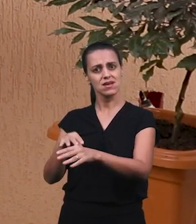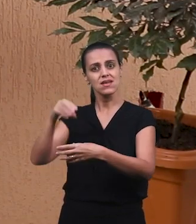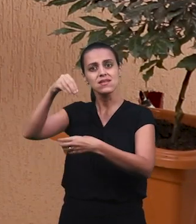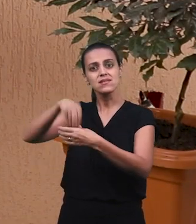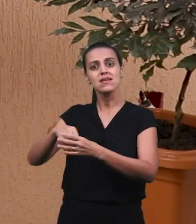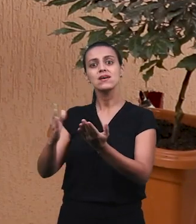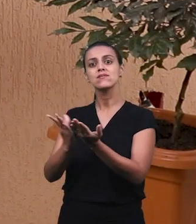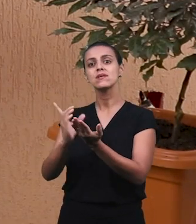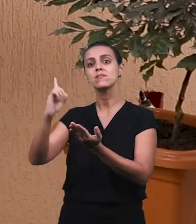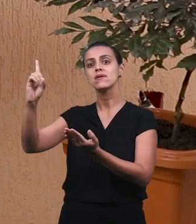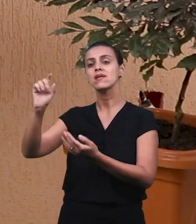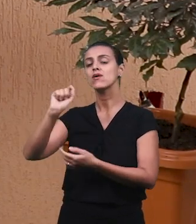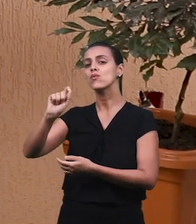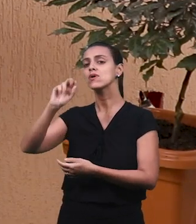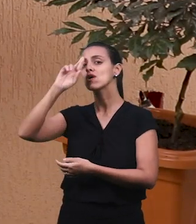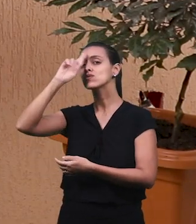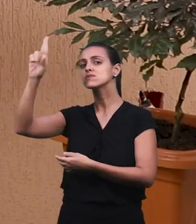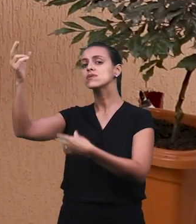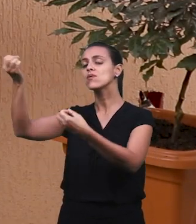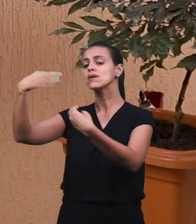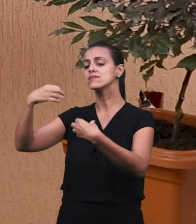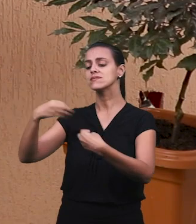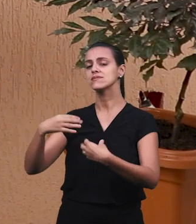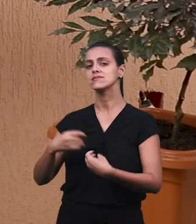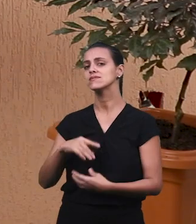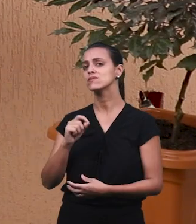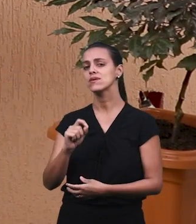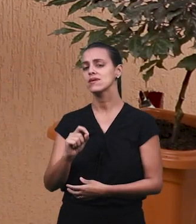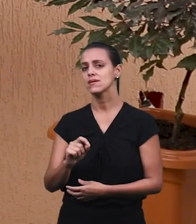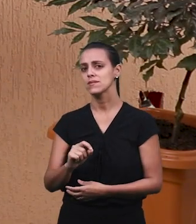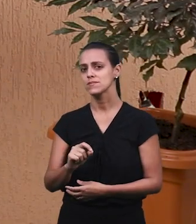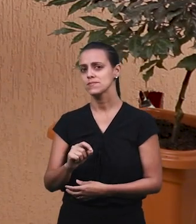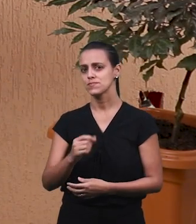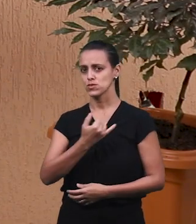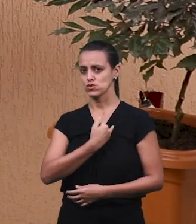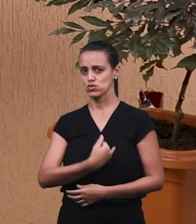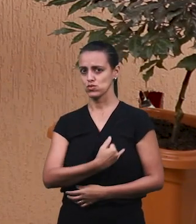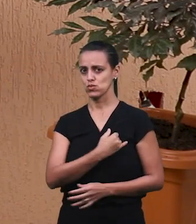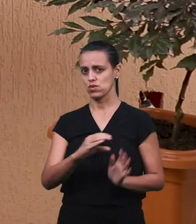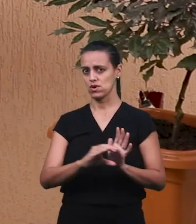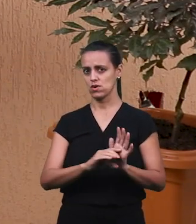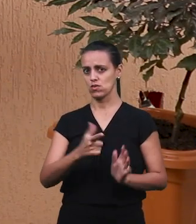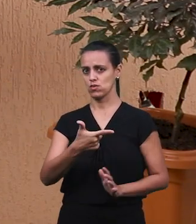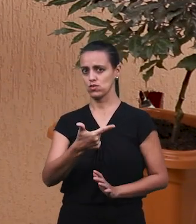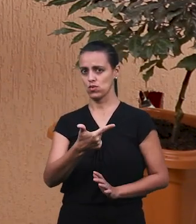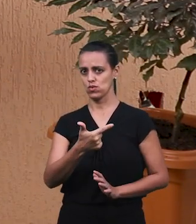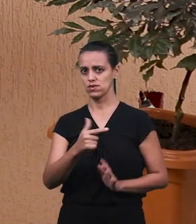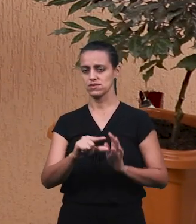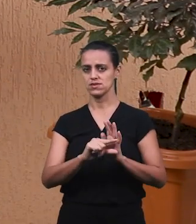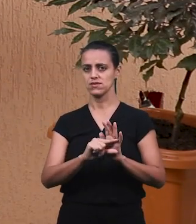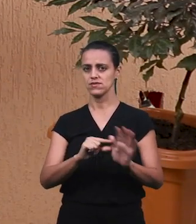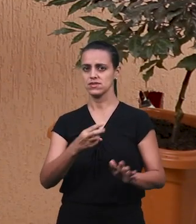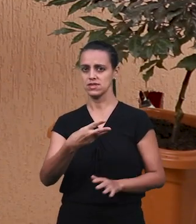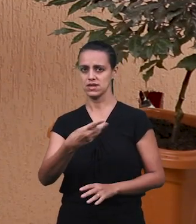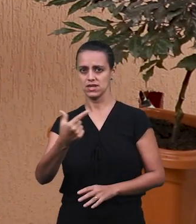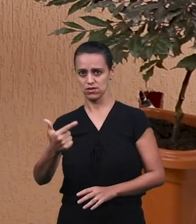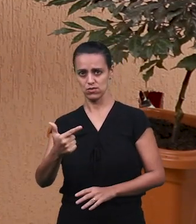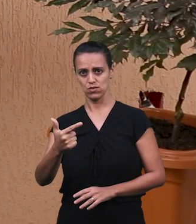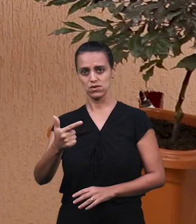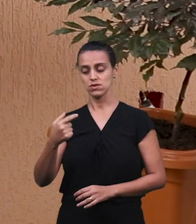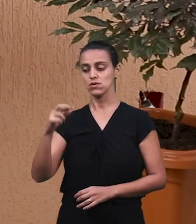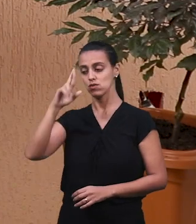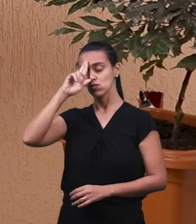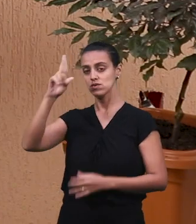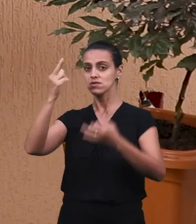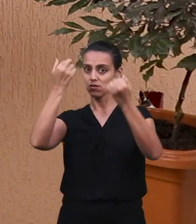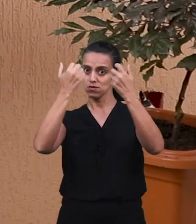Quel est l'enseignement du Seigneur pour nous, pour son Église? En Jean chapitre 12, verset 32, le Seigneur dit, parle sur